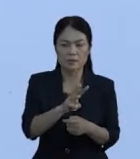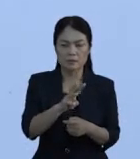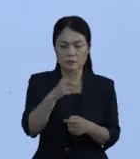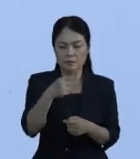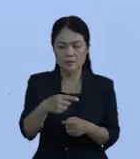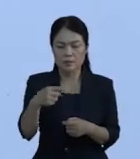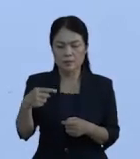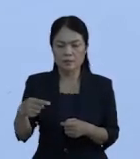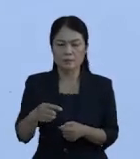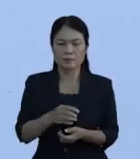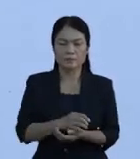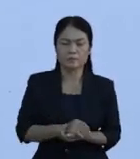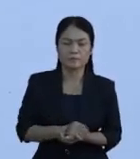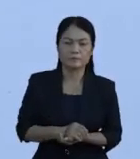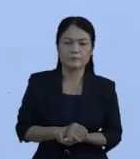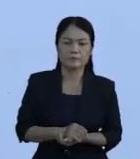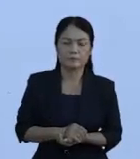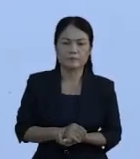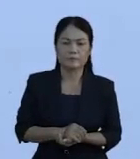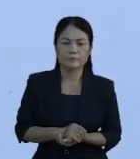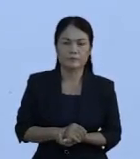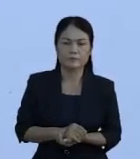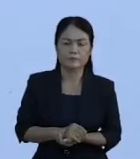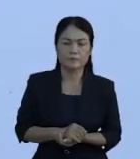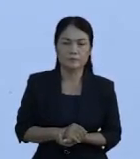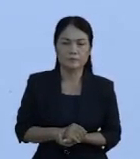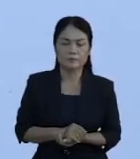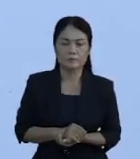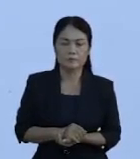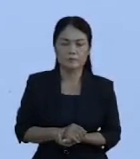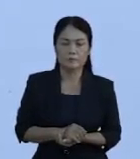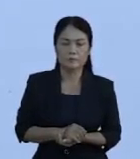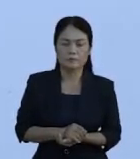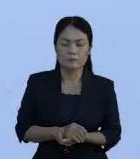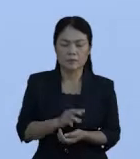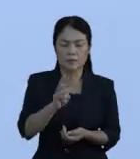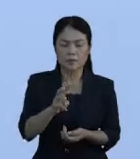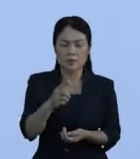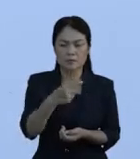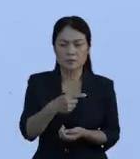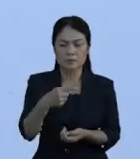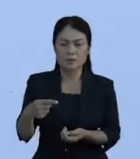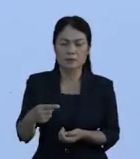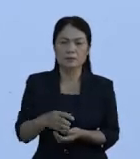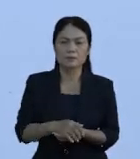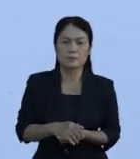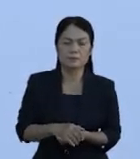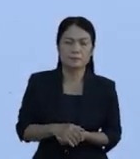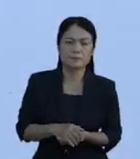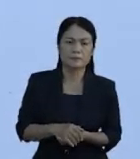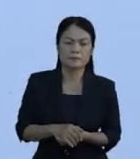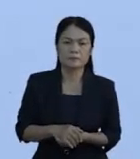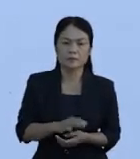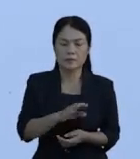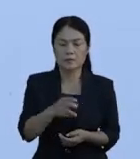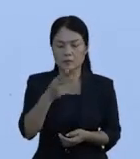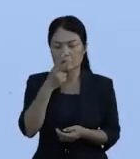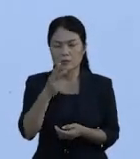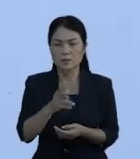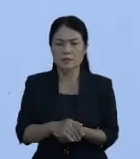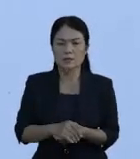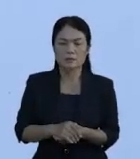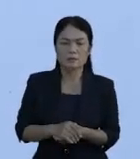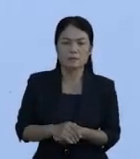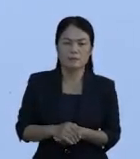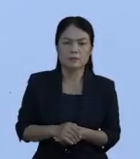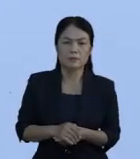liền bà tới chia bảy bảy liền nè còn á bà tới chia bảy liền mới con á tới chia bảy liền còn bà chẳng